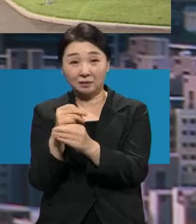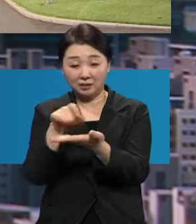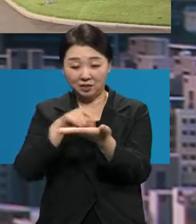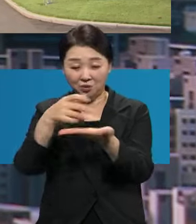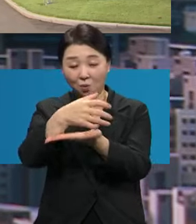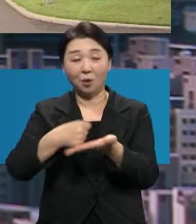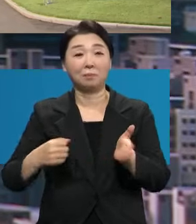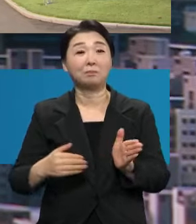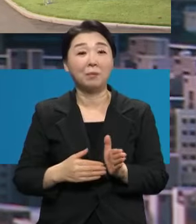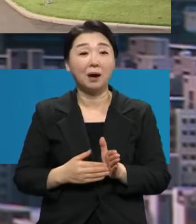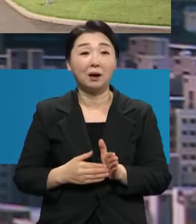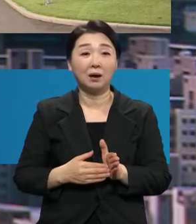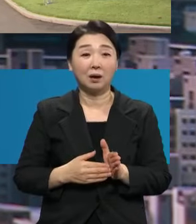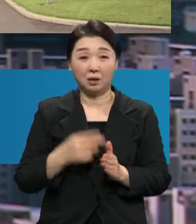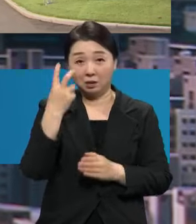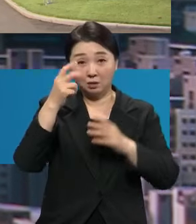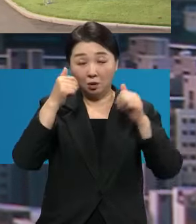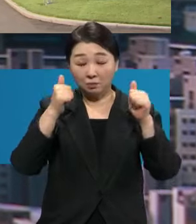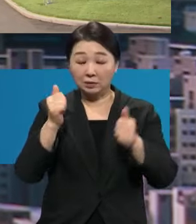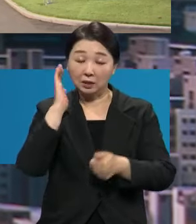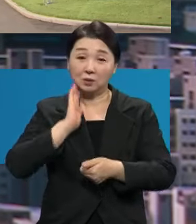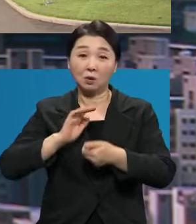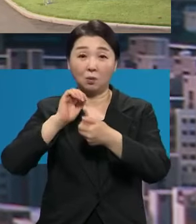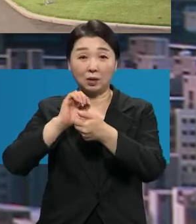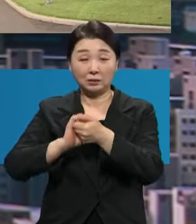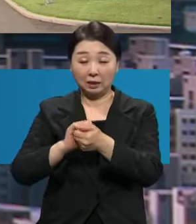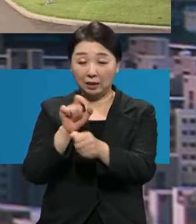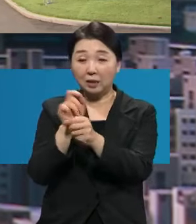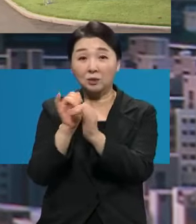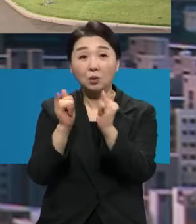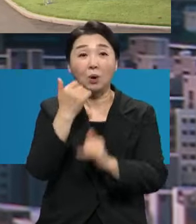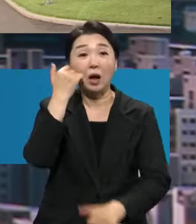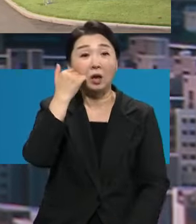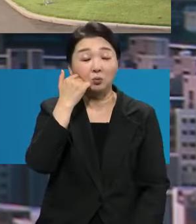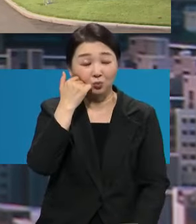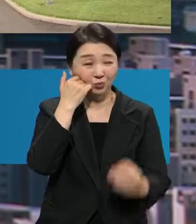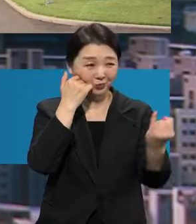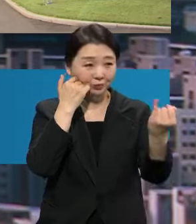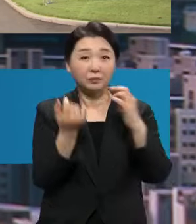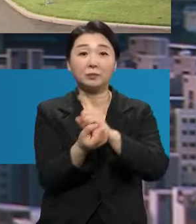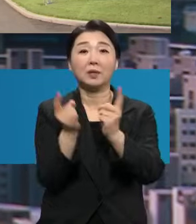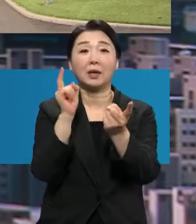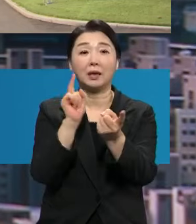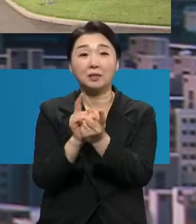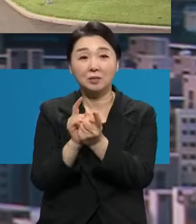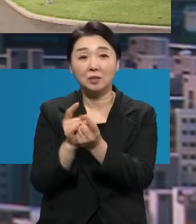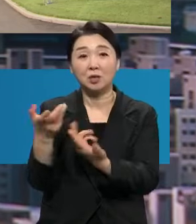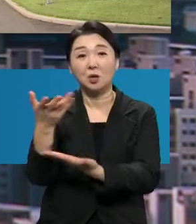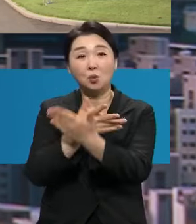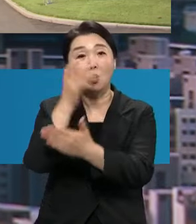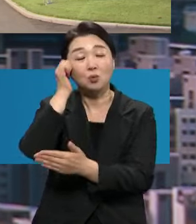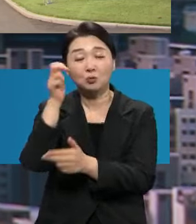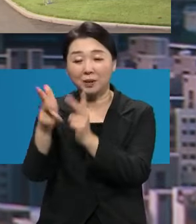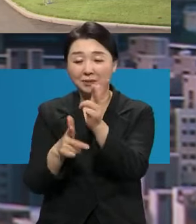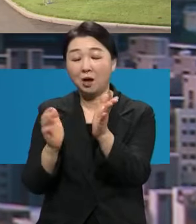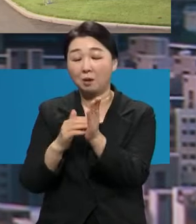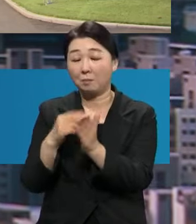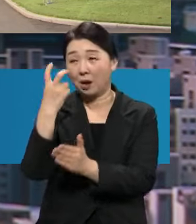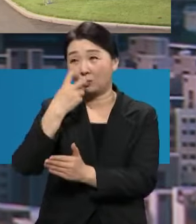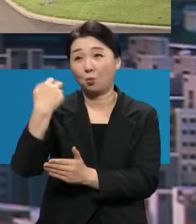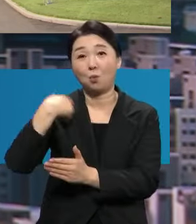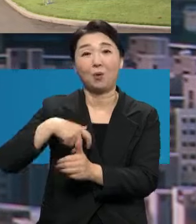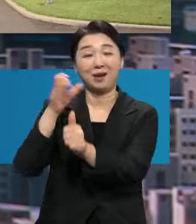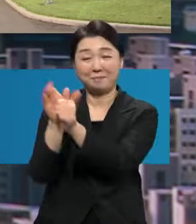걸로 파악됐습니다. 검찰은 당시 청와대 행정관이 다혜 씨를 대신해서 공유 숙박 사업을 하고 돈 관리를